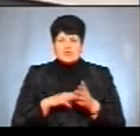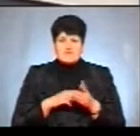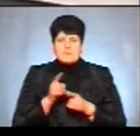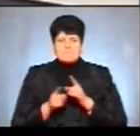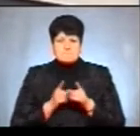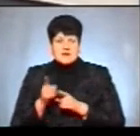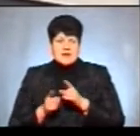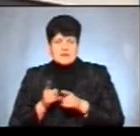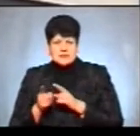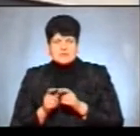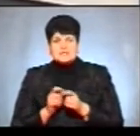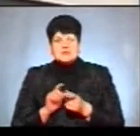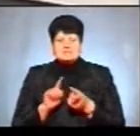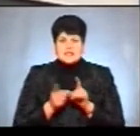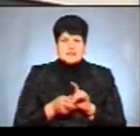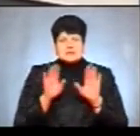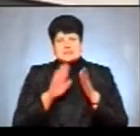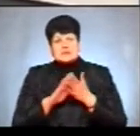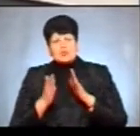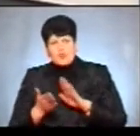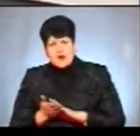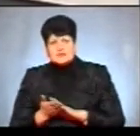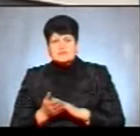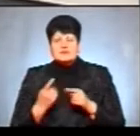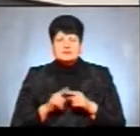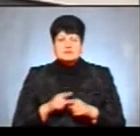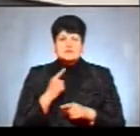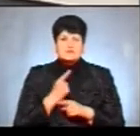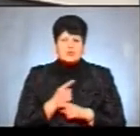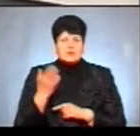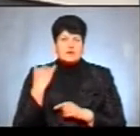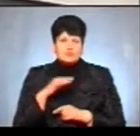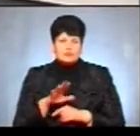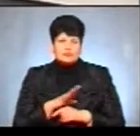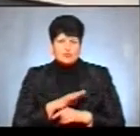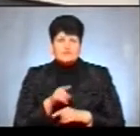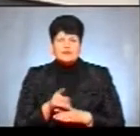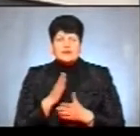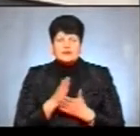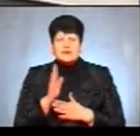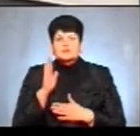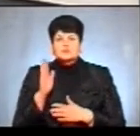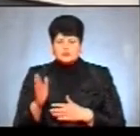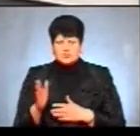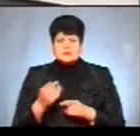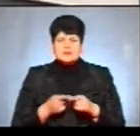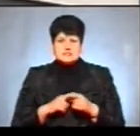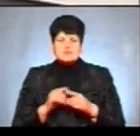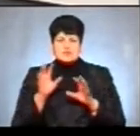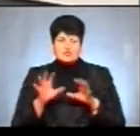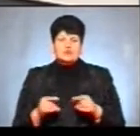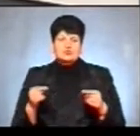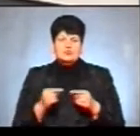безумовно змінюється ситуація. І ця заборона давно була. І вона є, і буде. Тому що законом чітко сказано,